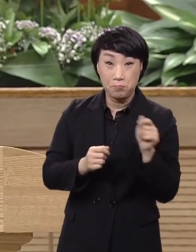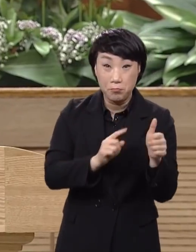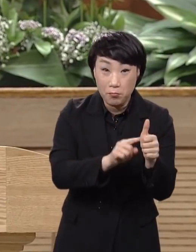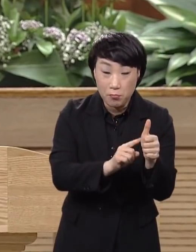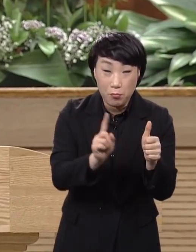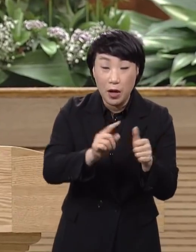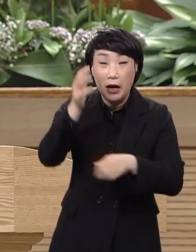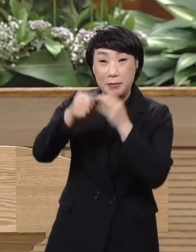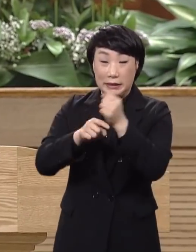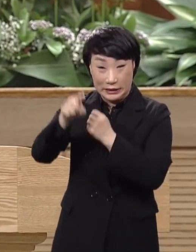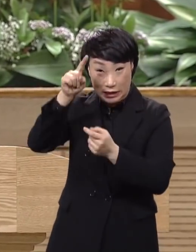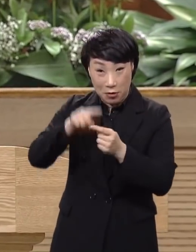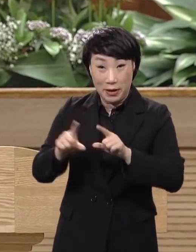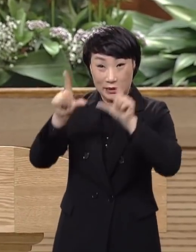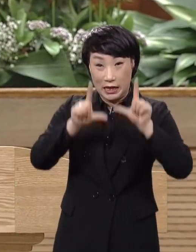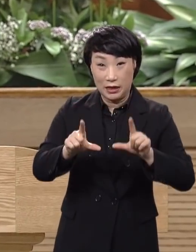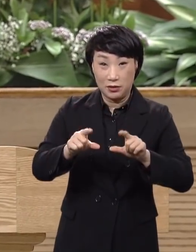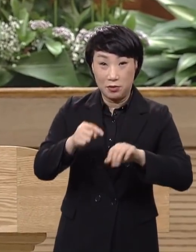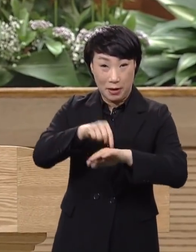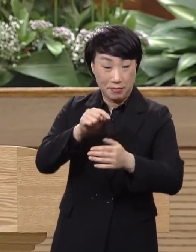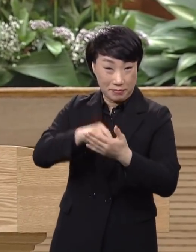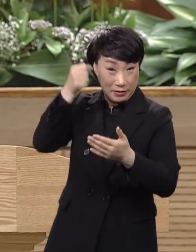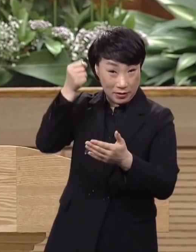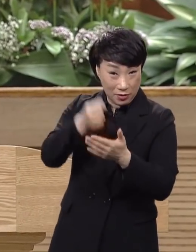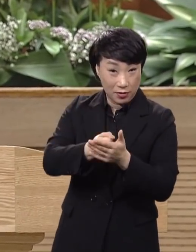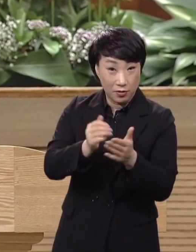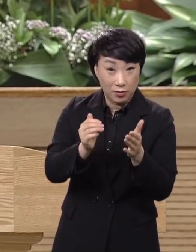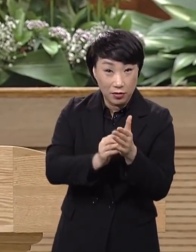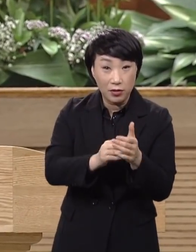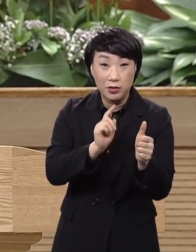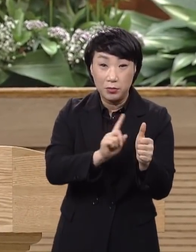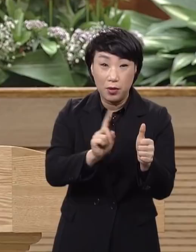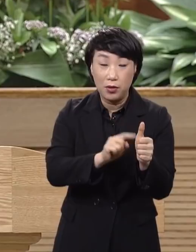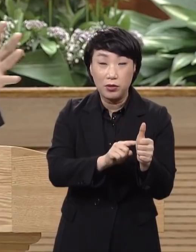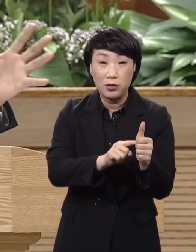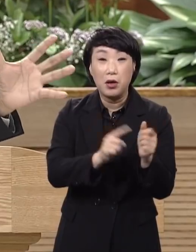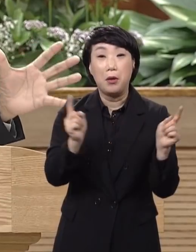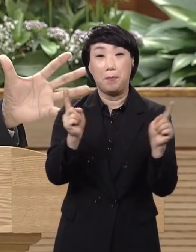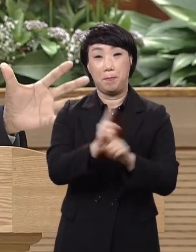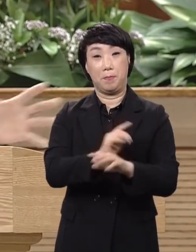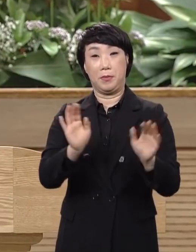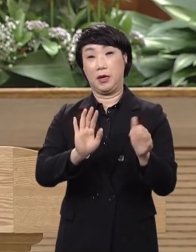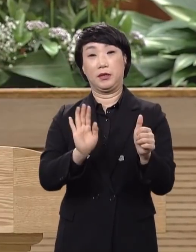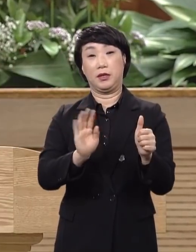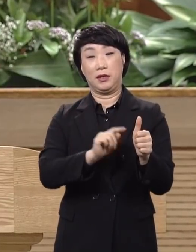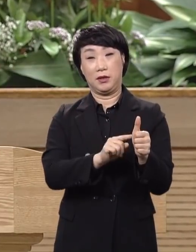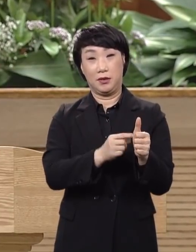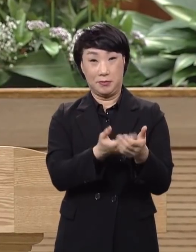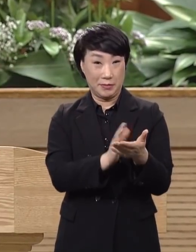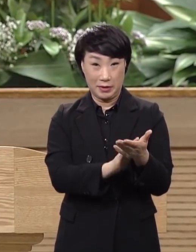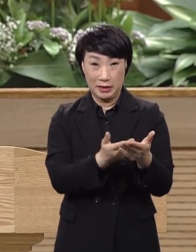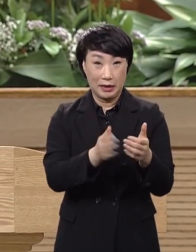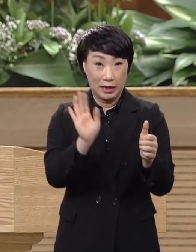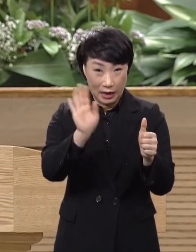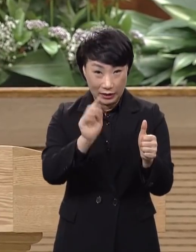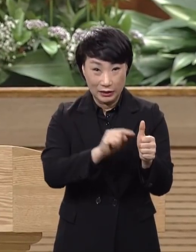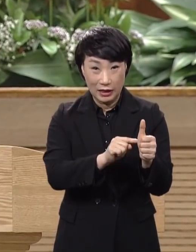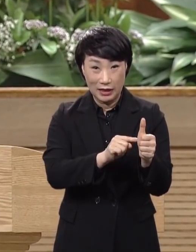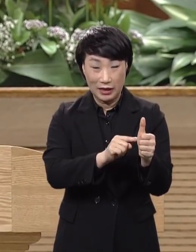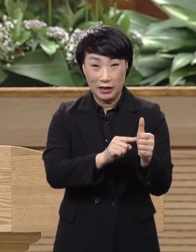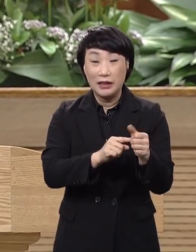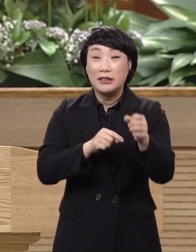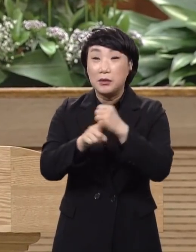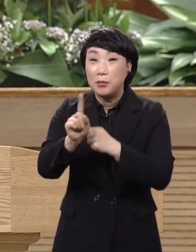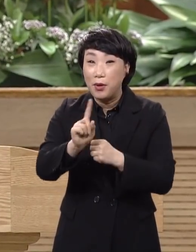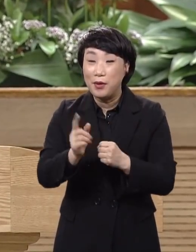하나님의 뜻대로만 살기로 정한 뜻을 다니엘은 변혁하지 않습니다. 다니엘이